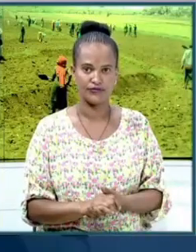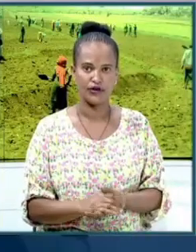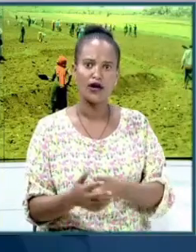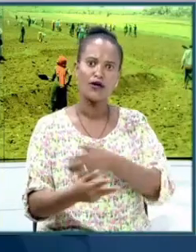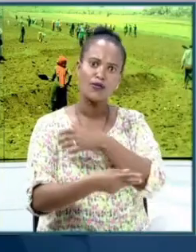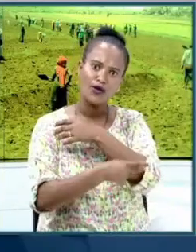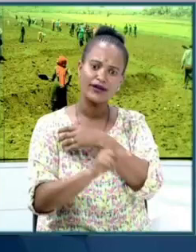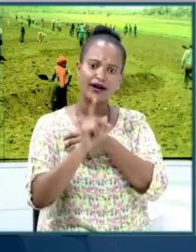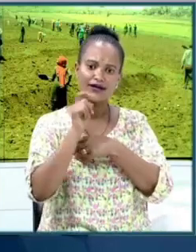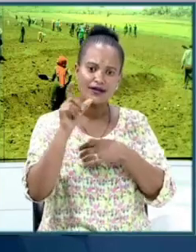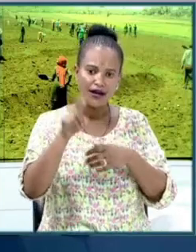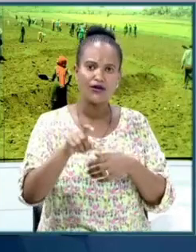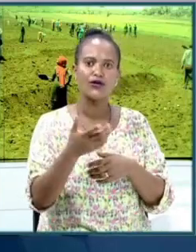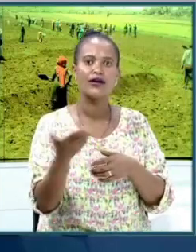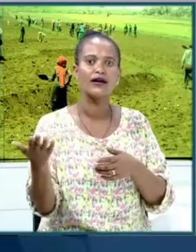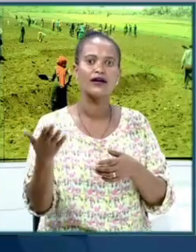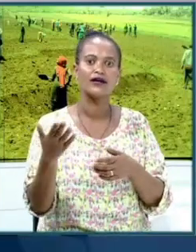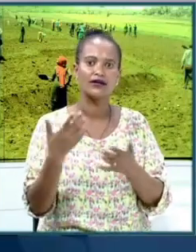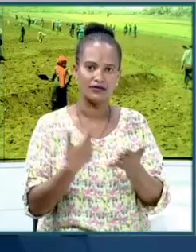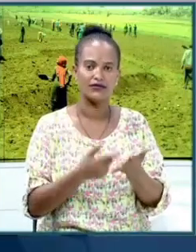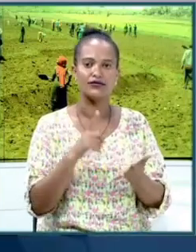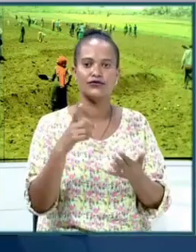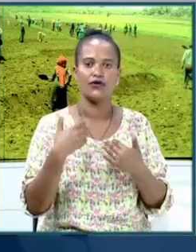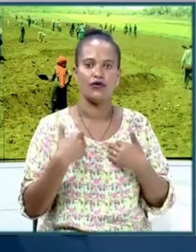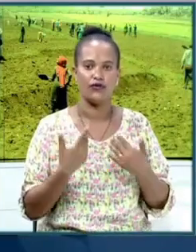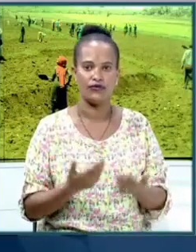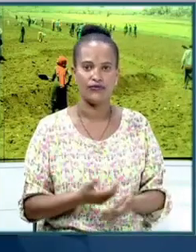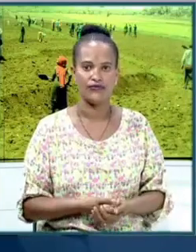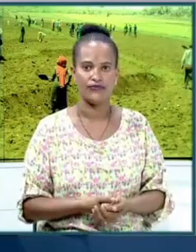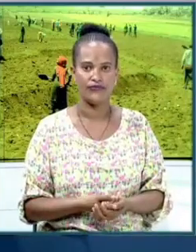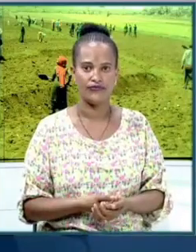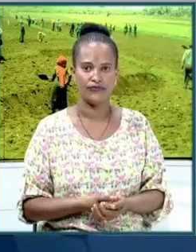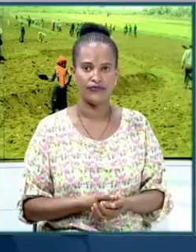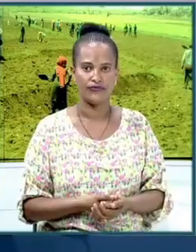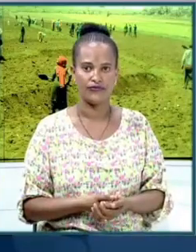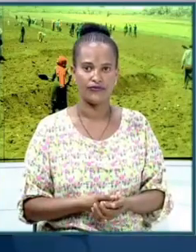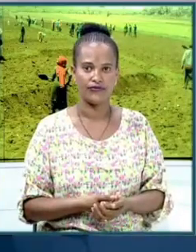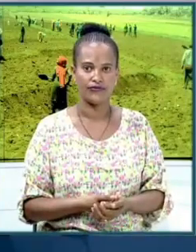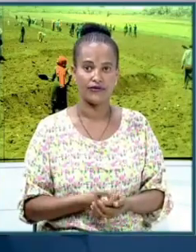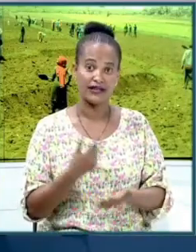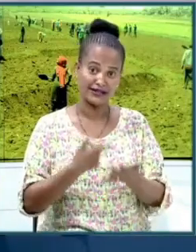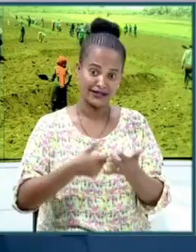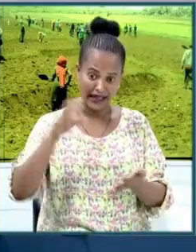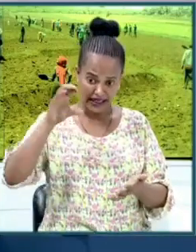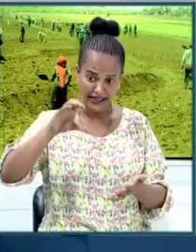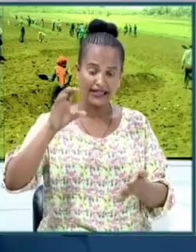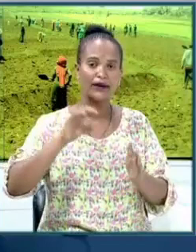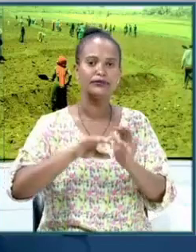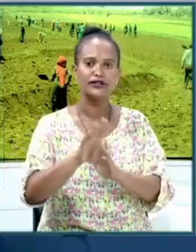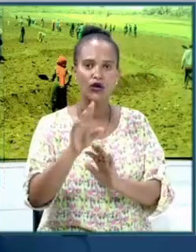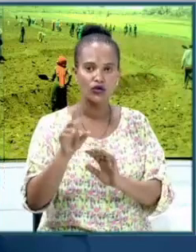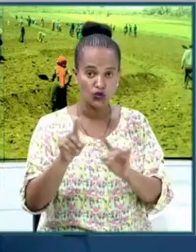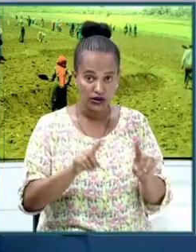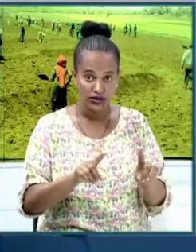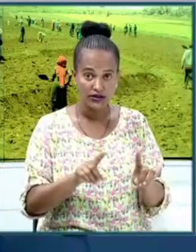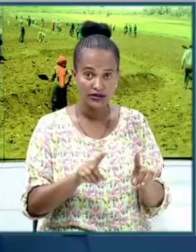ፖለቲካ ዘየድልዮ ነገራት ይሰራሕ ኢና ዘለና ንቀድም። ዋላ እታ ተገዲድካ ምእታ እውን